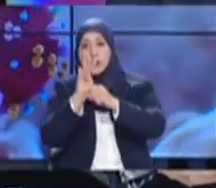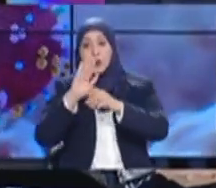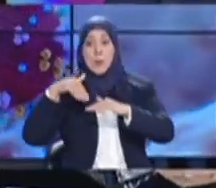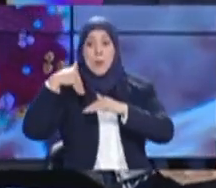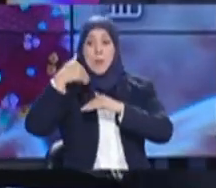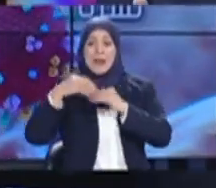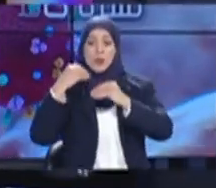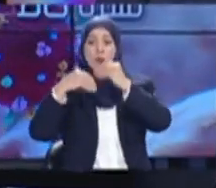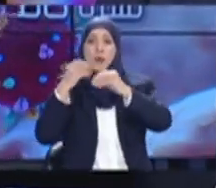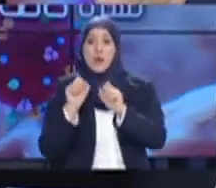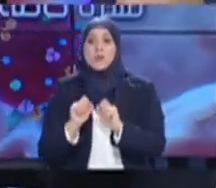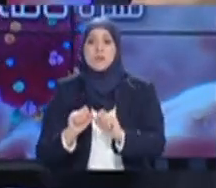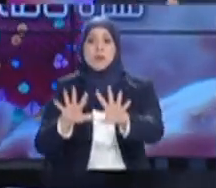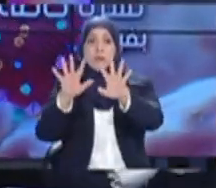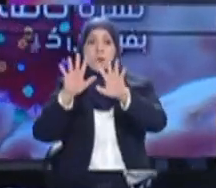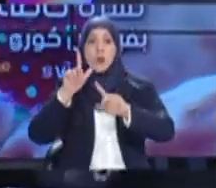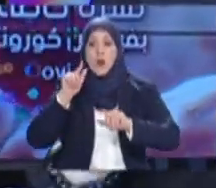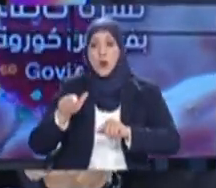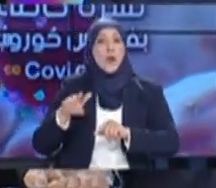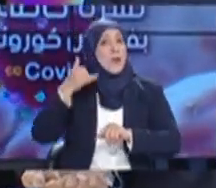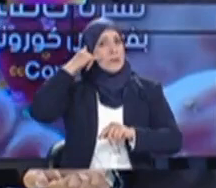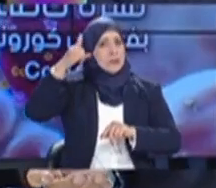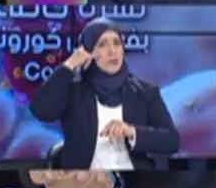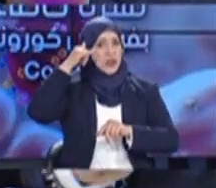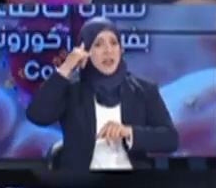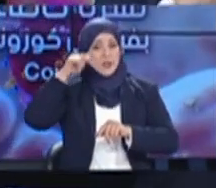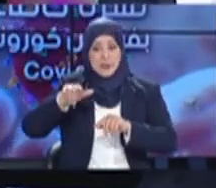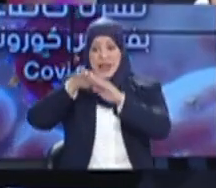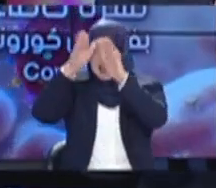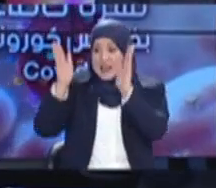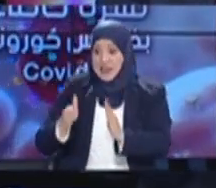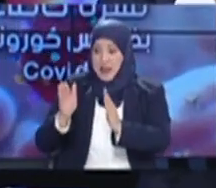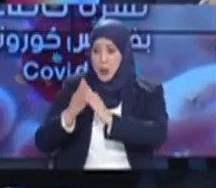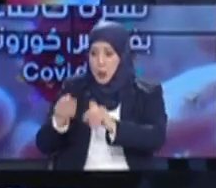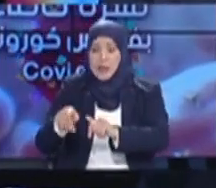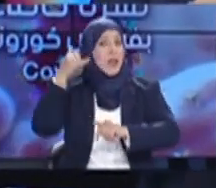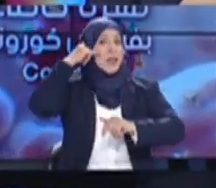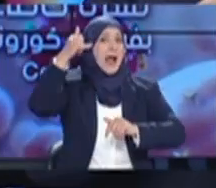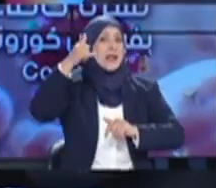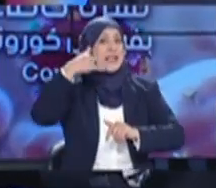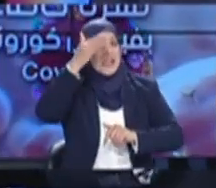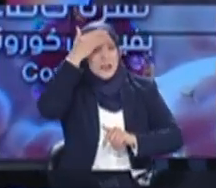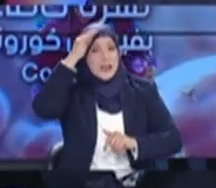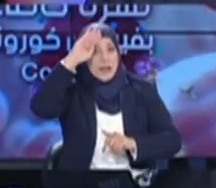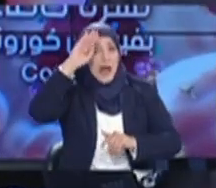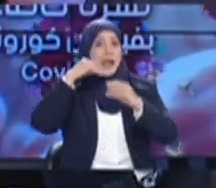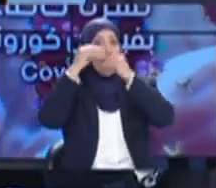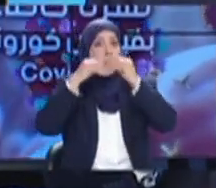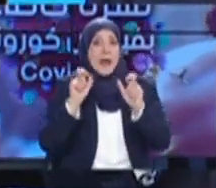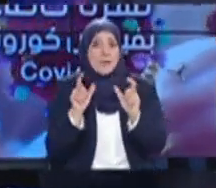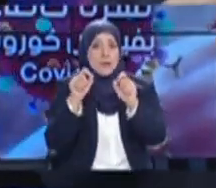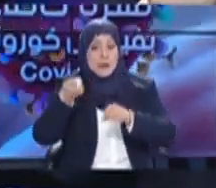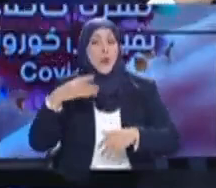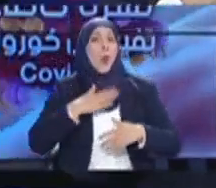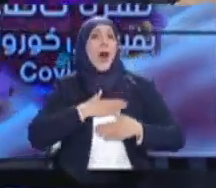يظهر عندهم علامات المرض، هما باش يعلنوا على رواحهم وقت اللي يكونوا في الحجر الذاتي نتاعهم. الوعي ثم الوعي. معنى الناس كي باش يفهم هو